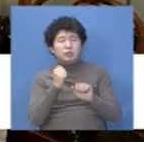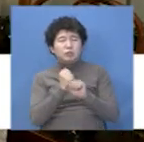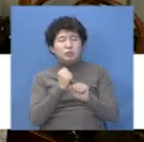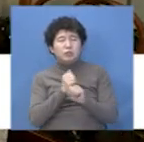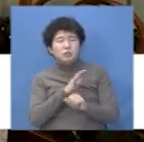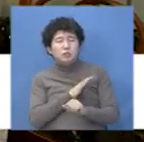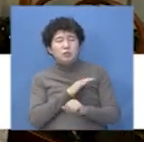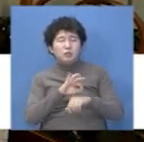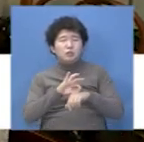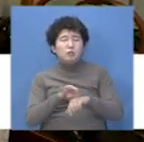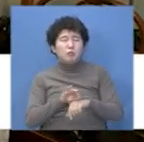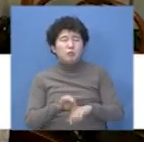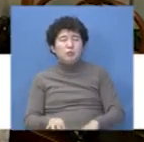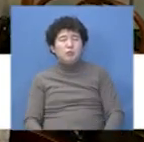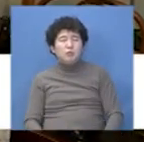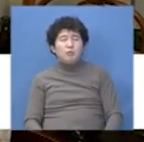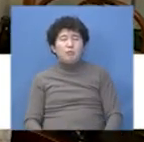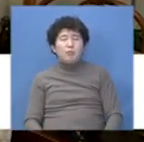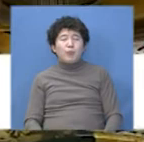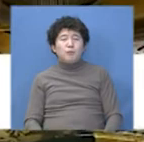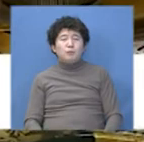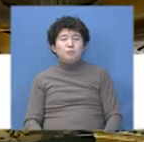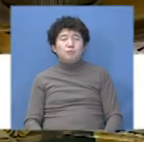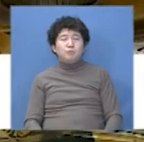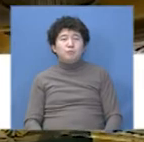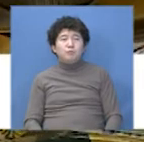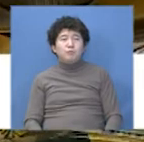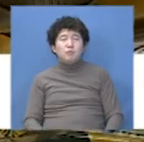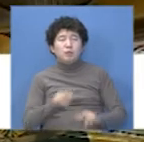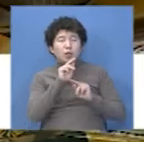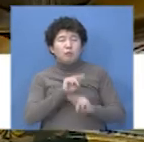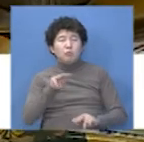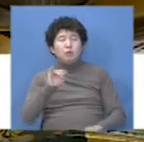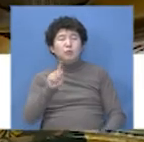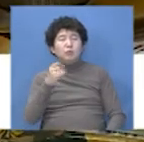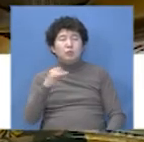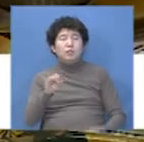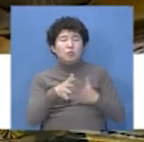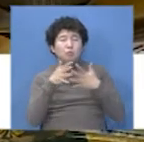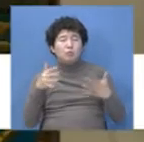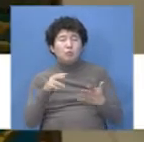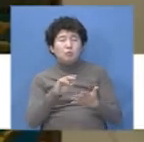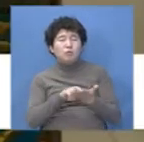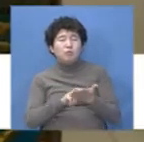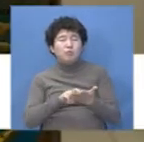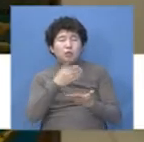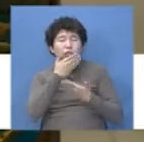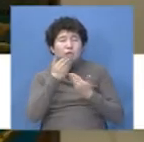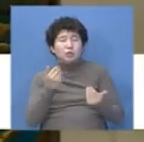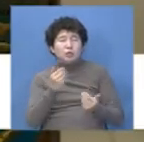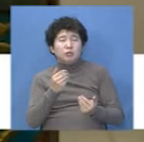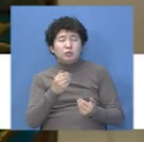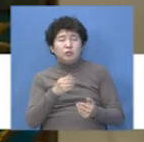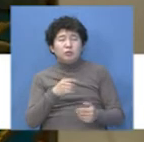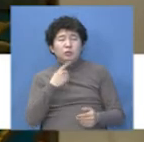После проведенного ремонта сотрудники музея больше не боятся за сохранность своих экспонатов. Больше им не будет угрожать ни дождь, ни снег.